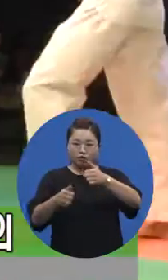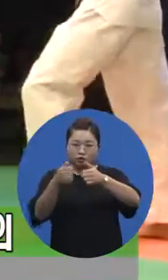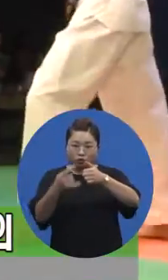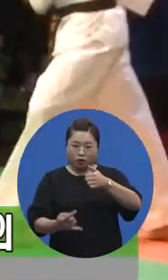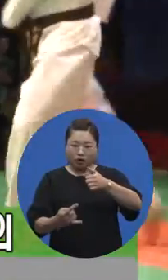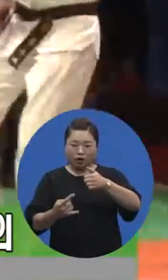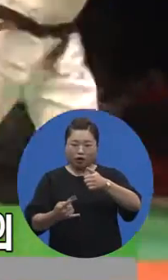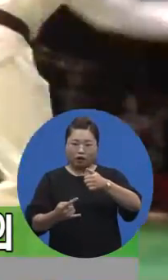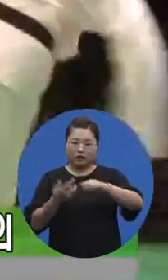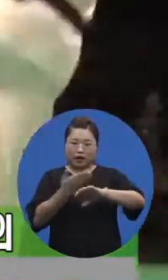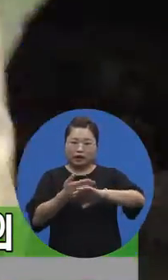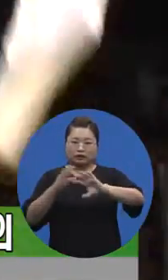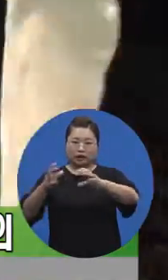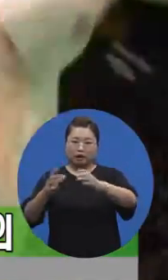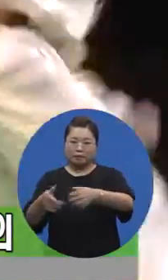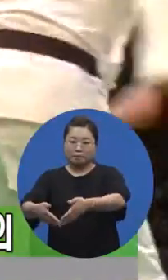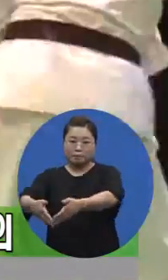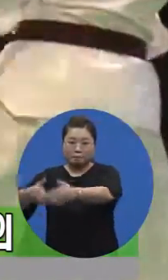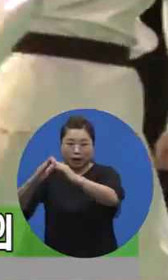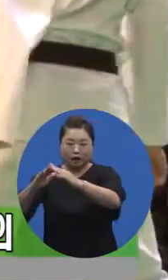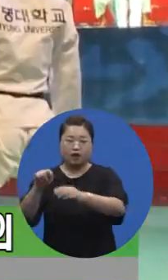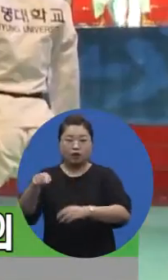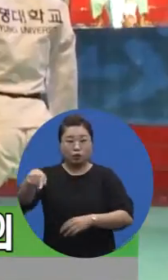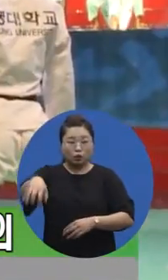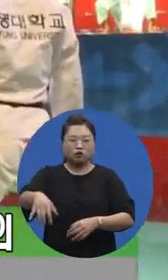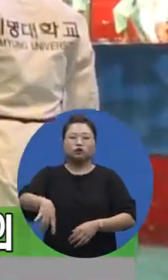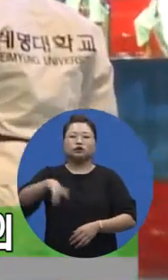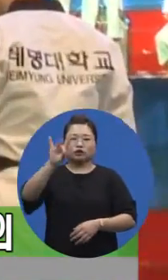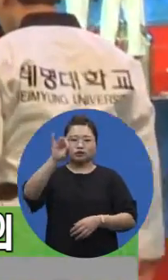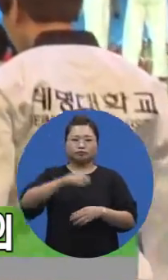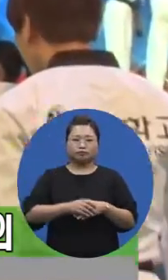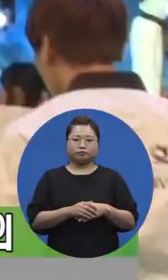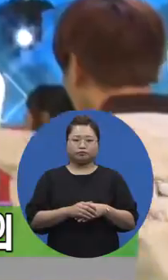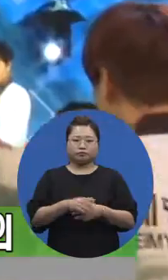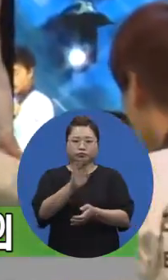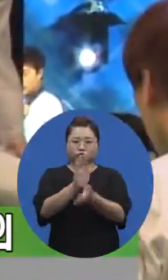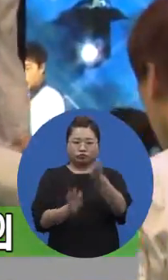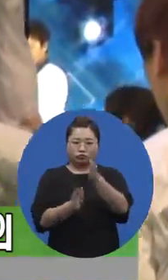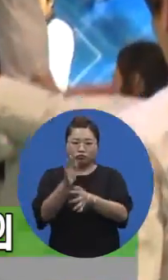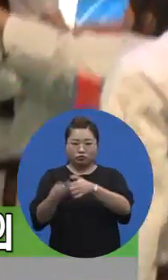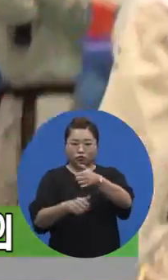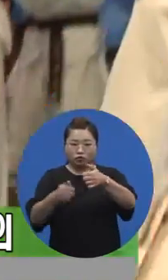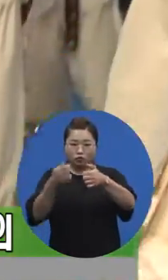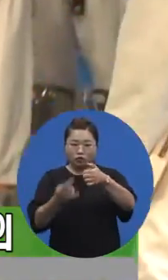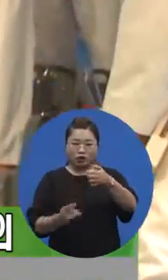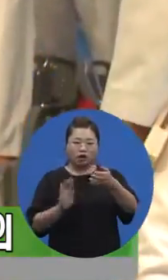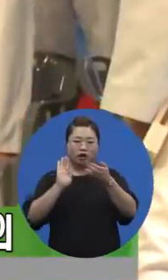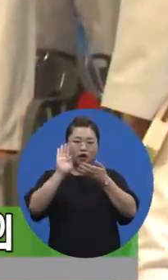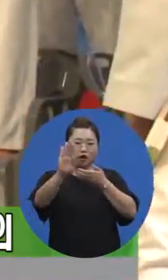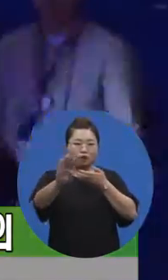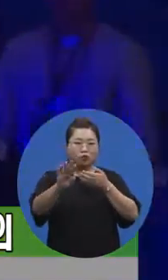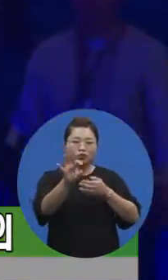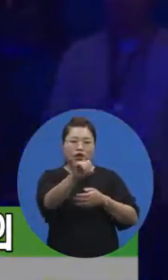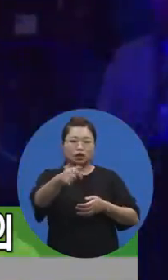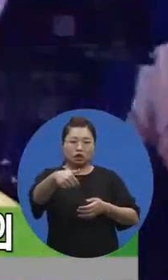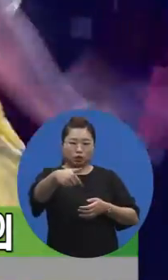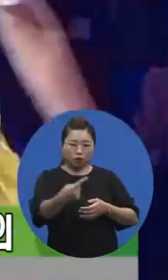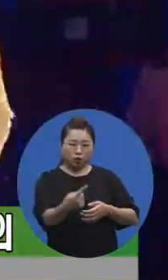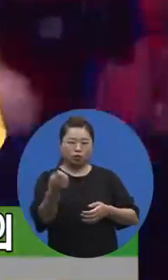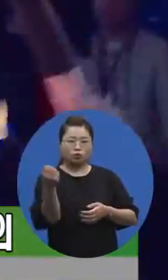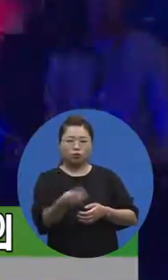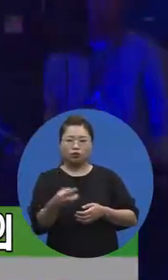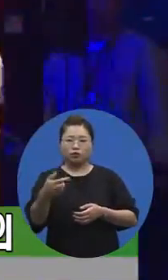위원회가 해외에 설립되기는 인도네시아가 처음입니다. 무예 마스터십 위원회는 앞으로 인도와 네팔